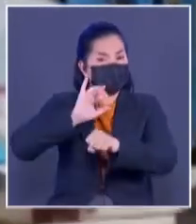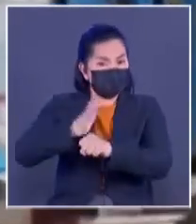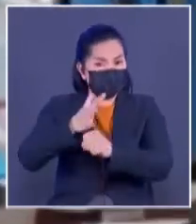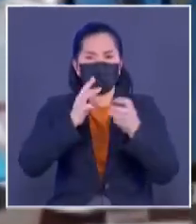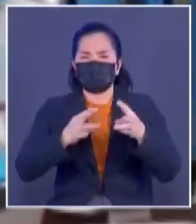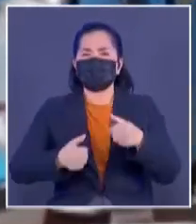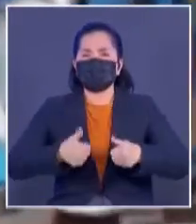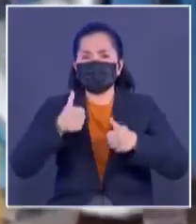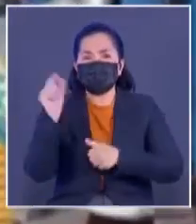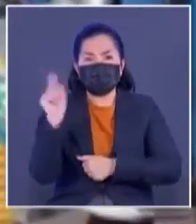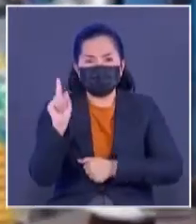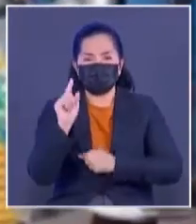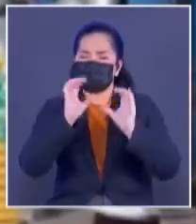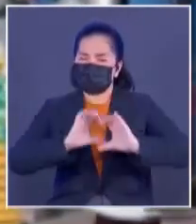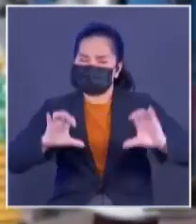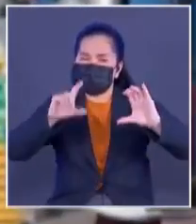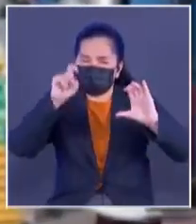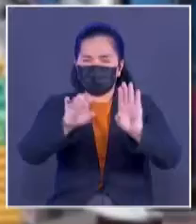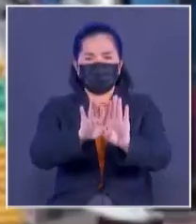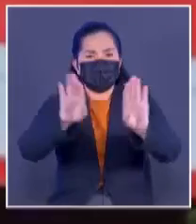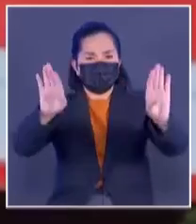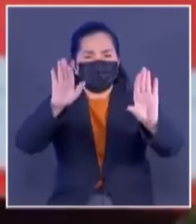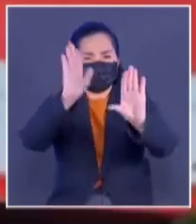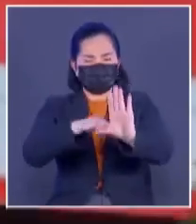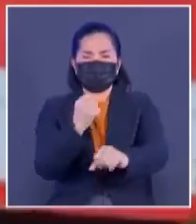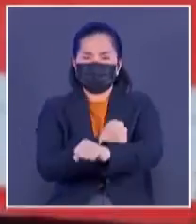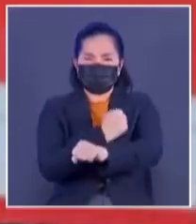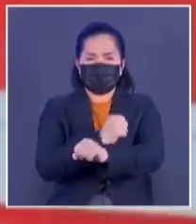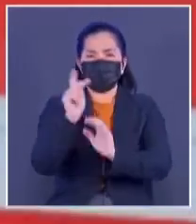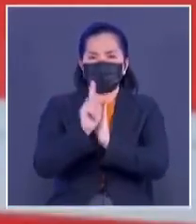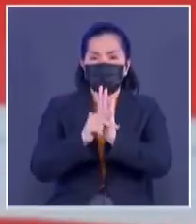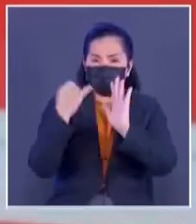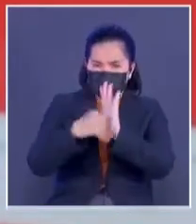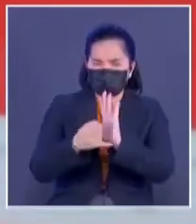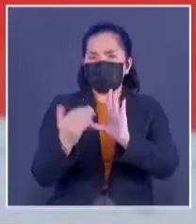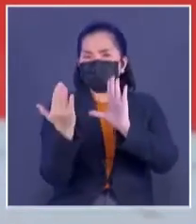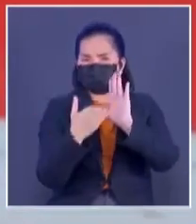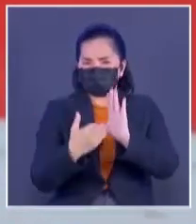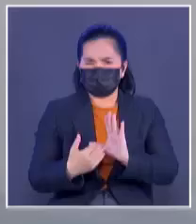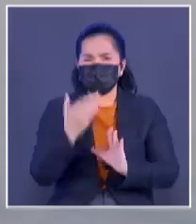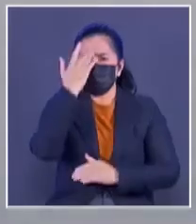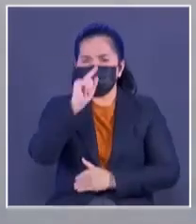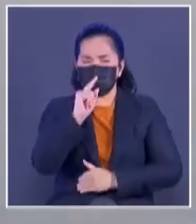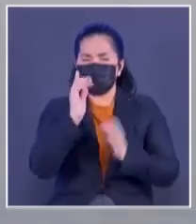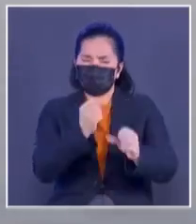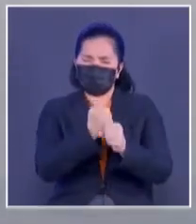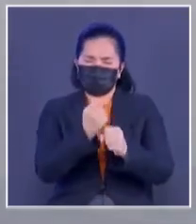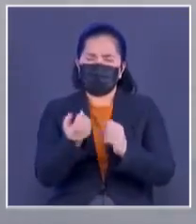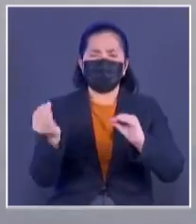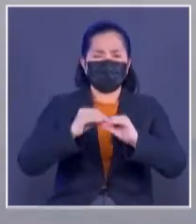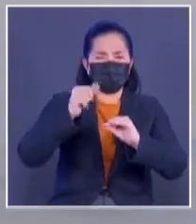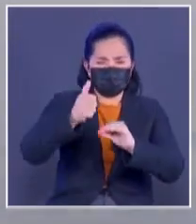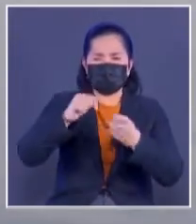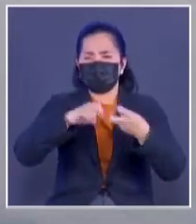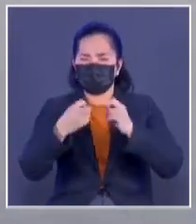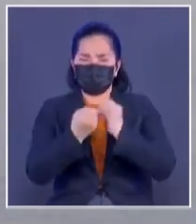ที่สุดเลยเนี่ยเขาบอกว่ารัฐบาลควรจะเปิดให้ขึ้นทะเบียนแรงงานผิดกฎหมาย นะครับแรงงานจะได้มีเข้ามาแล้วจะได้ไม่มีปัญห